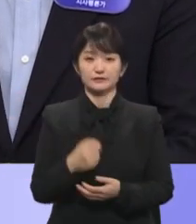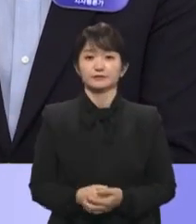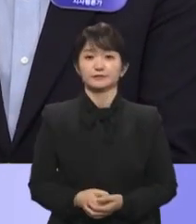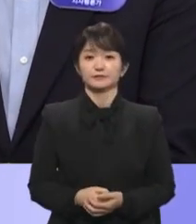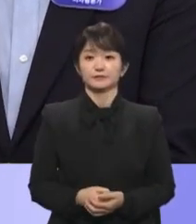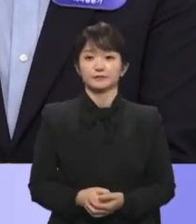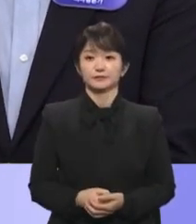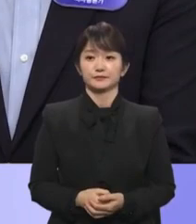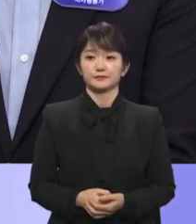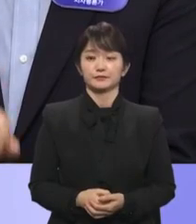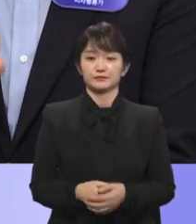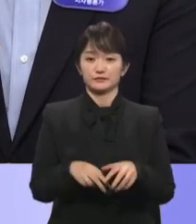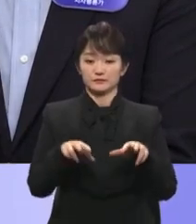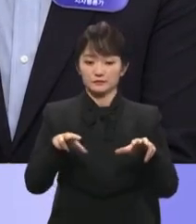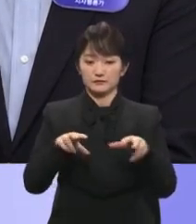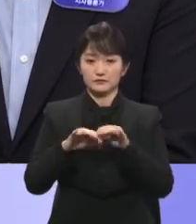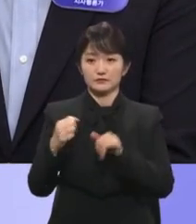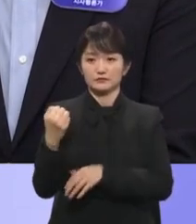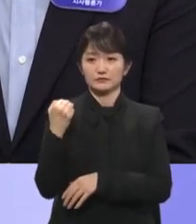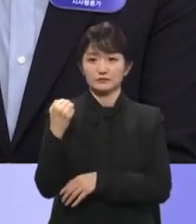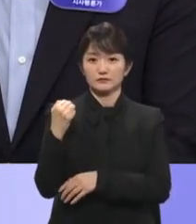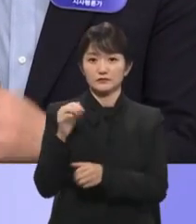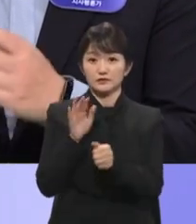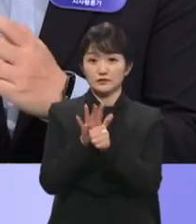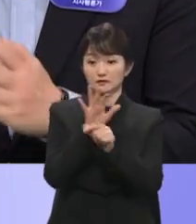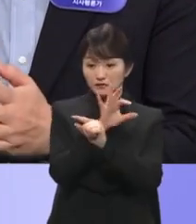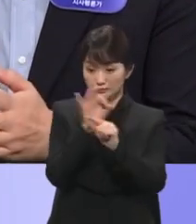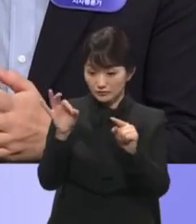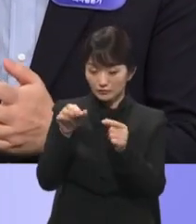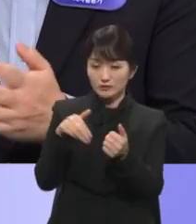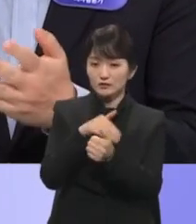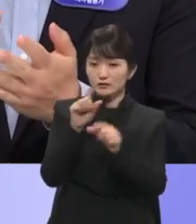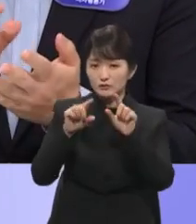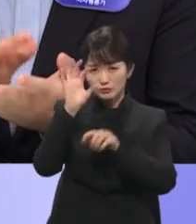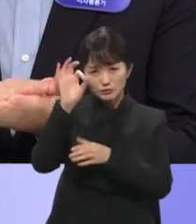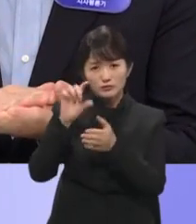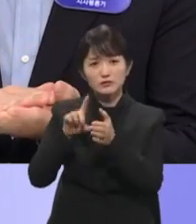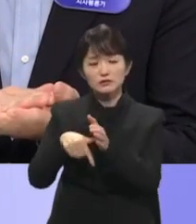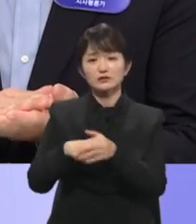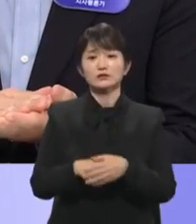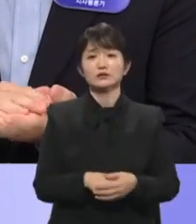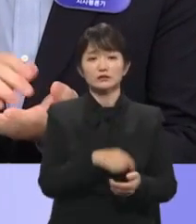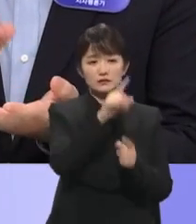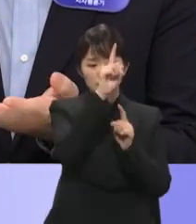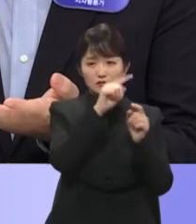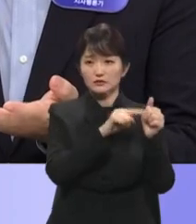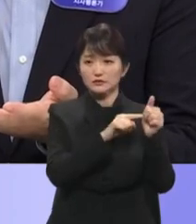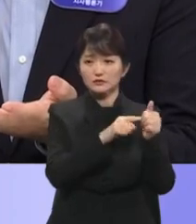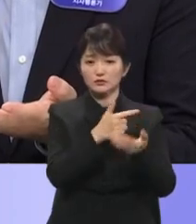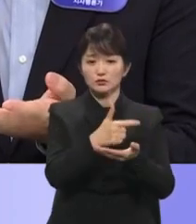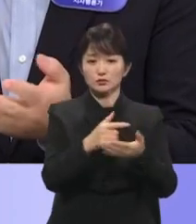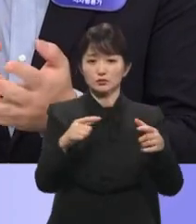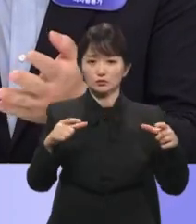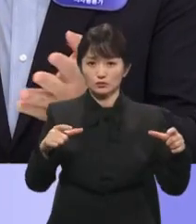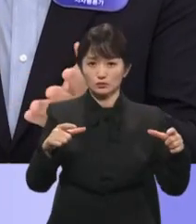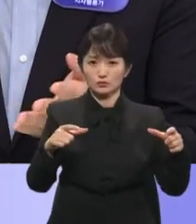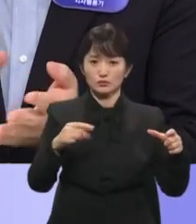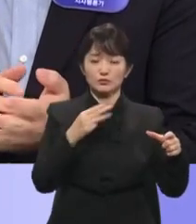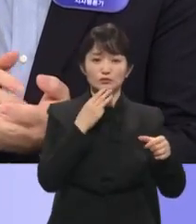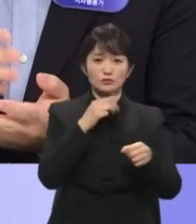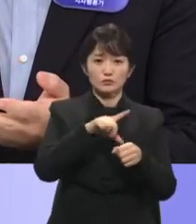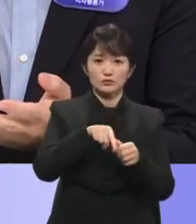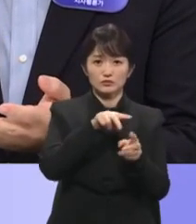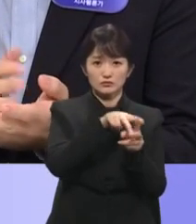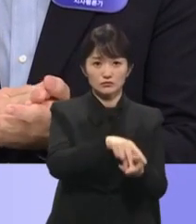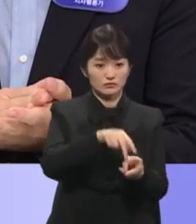얘기냐면 지금의 국민의 힘의 어떤 지지율이라는 상황을 가지고는 이준석 전대표가 예를 들면 노원이 이런 쪽에 이제 수도권의 지역구에